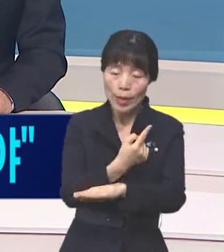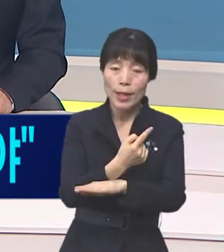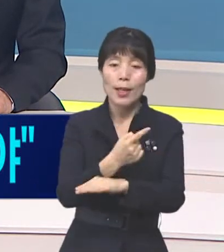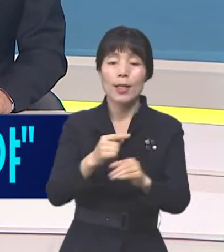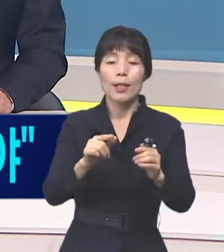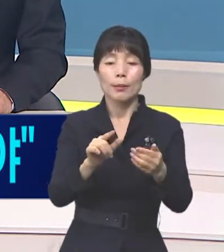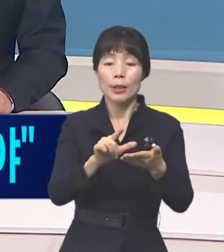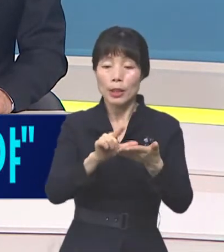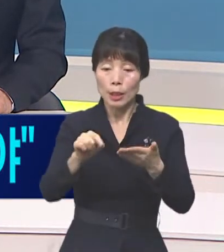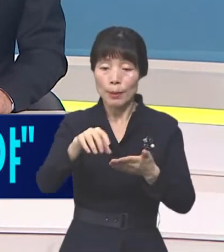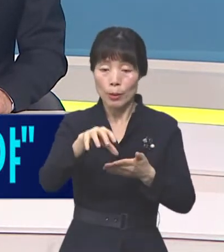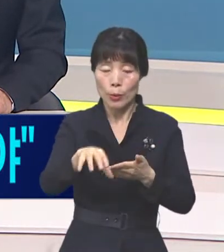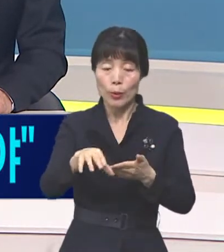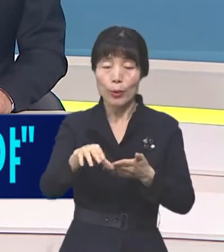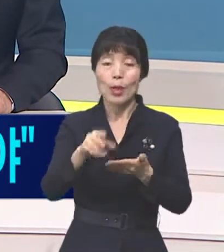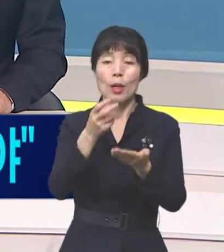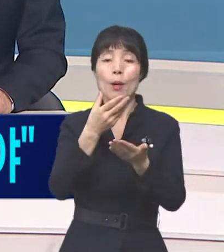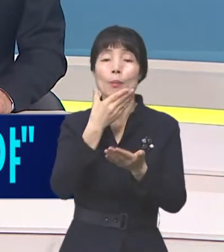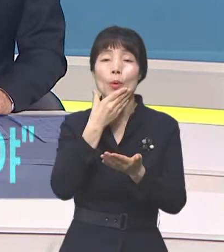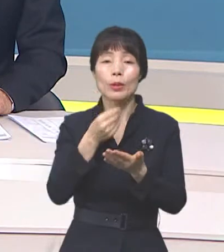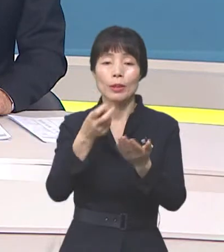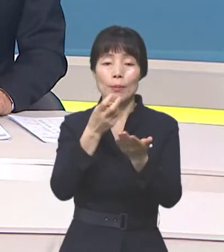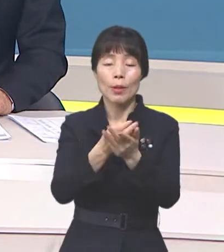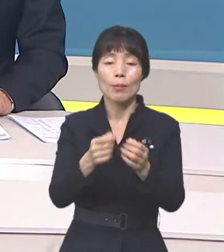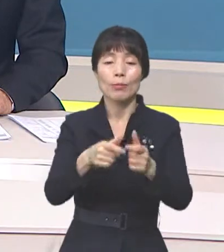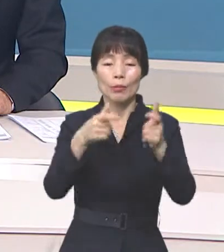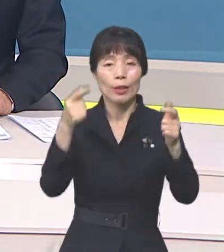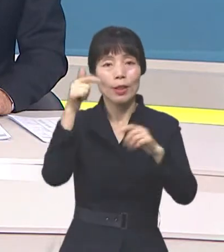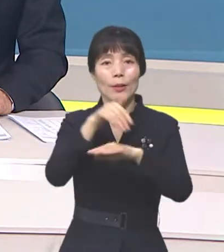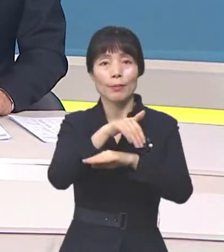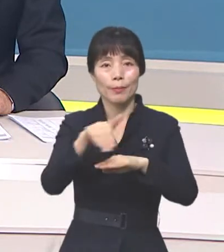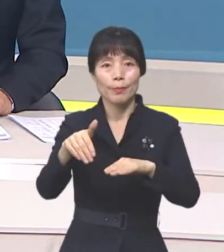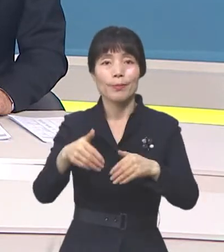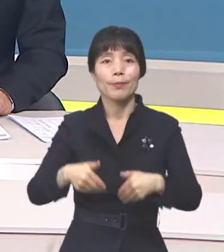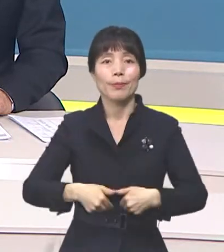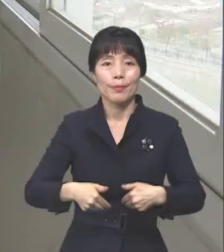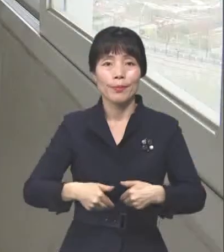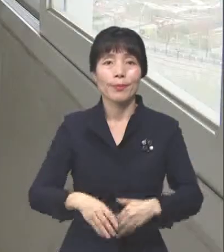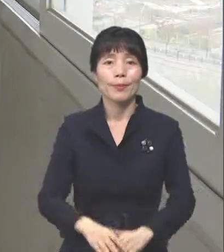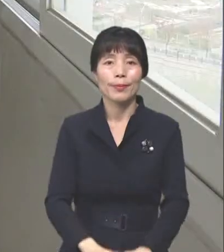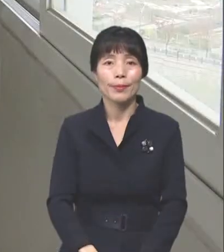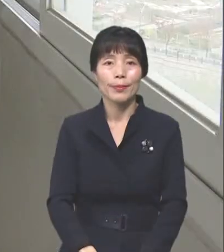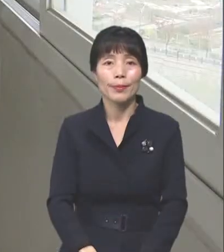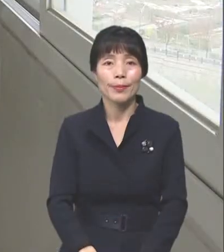역할을 확대할 필요가 있다는 지적이 나왔습니다. 보도에 김지영 기자입니다.